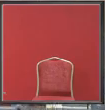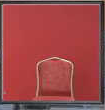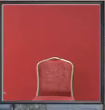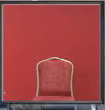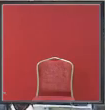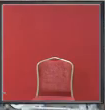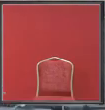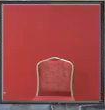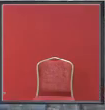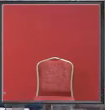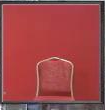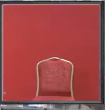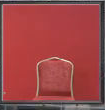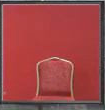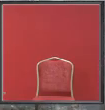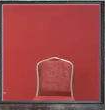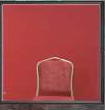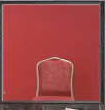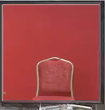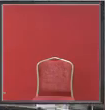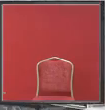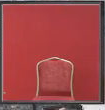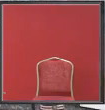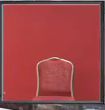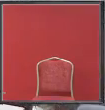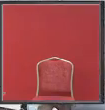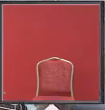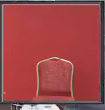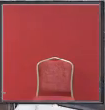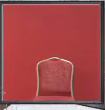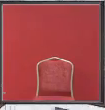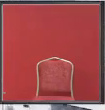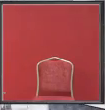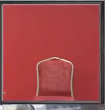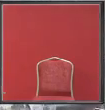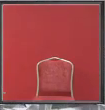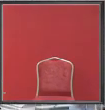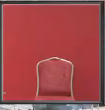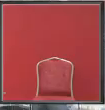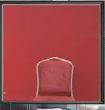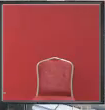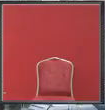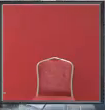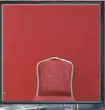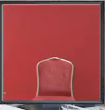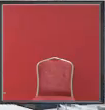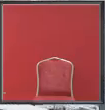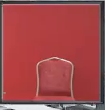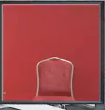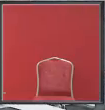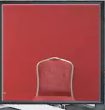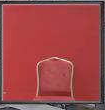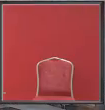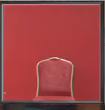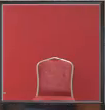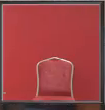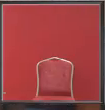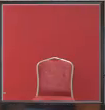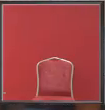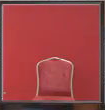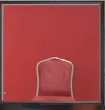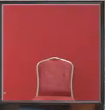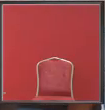wujud dan falsafah pendidikan tinggi negara dan cadangan untuk memasukkan elemen keusahawanan ke dalam falsafah